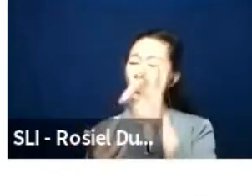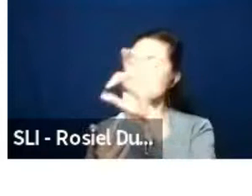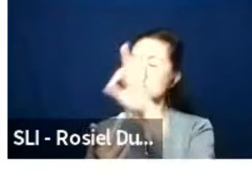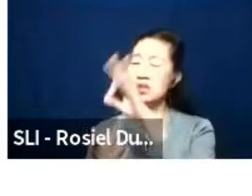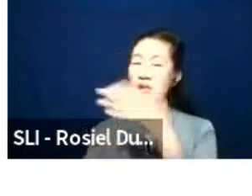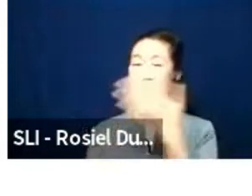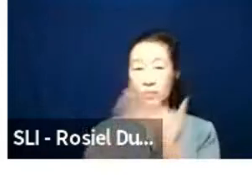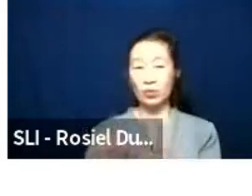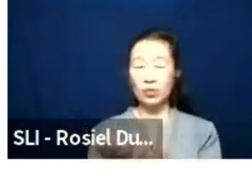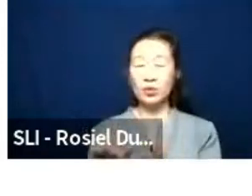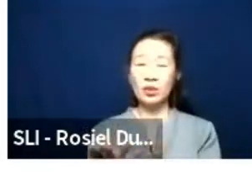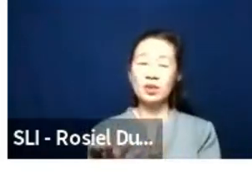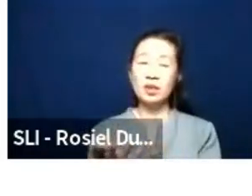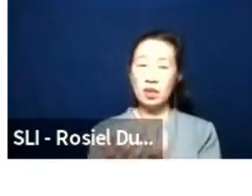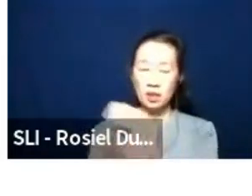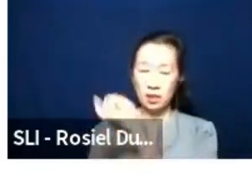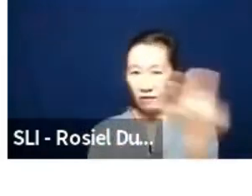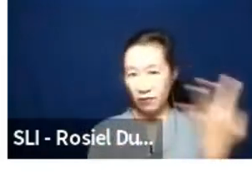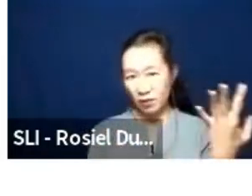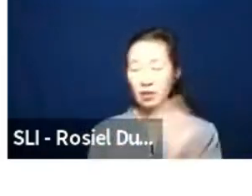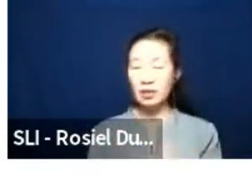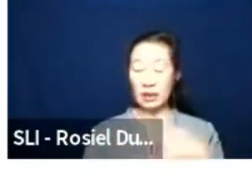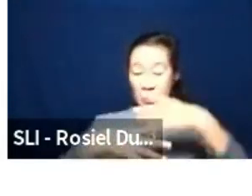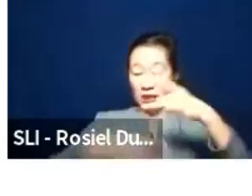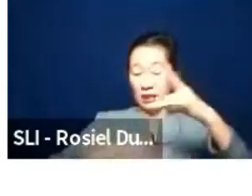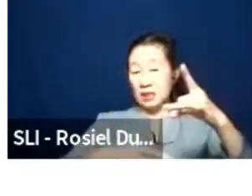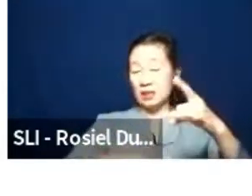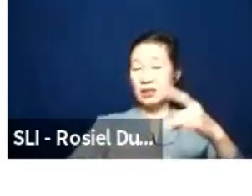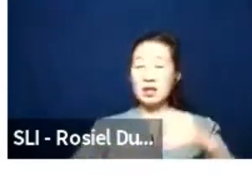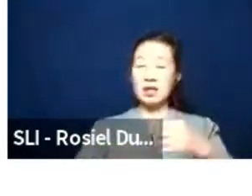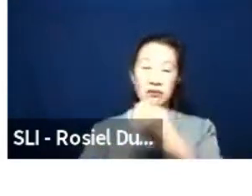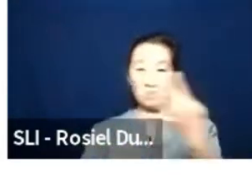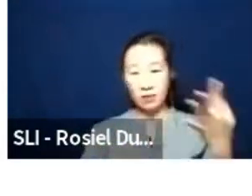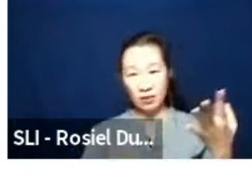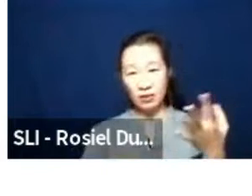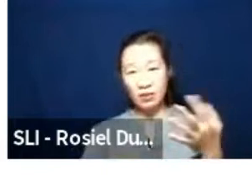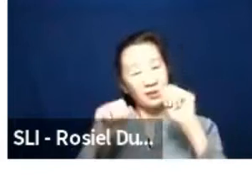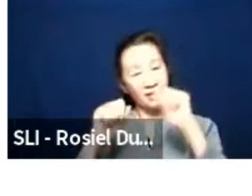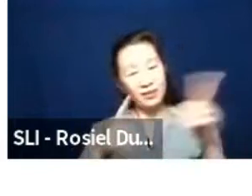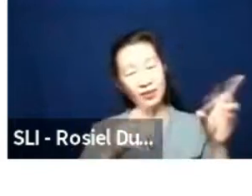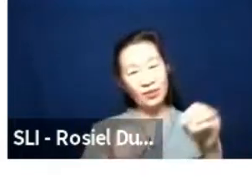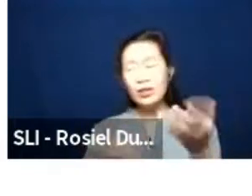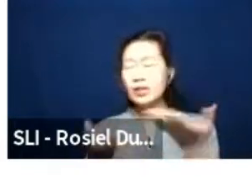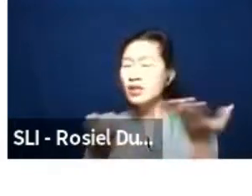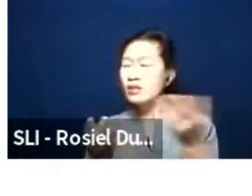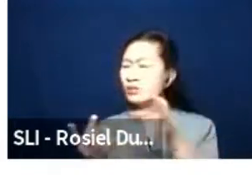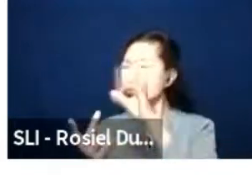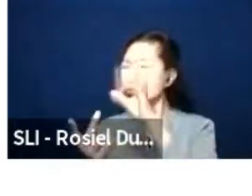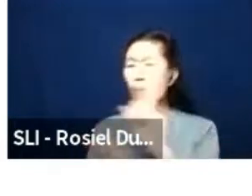good inventory, interest inventory that you can do. So dito pipili siya, ano ba yung